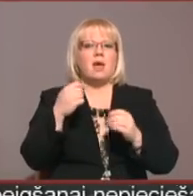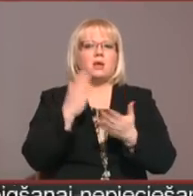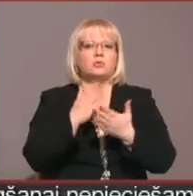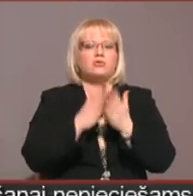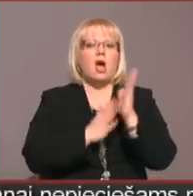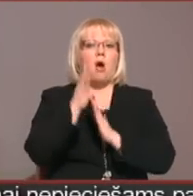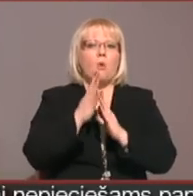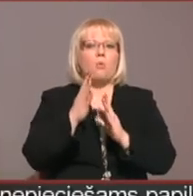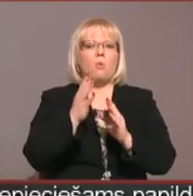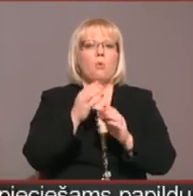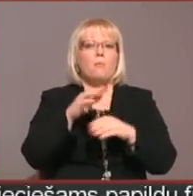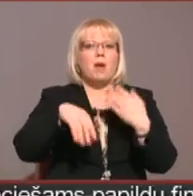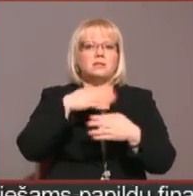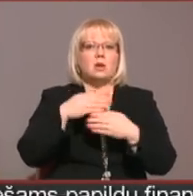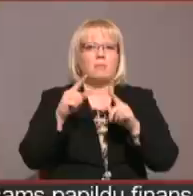iepakojumi un nodoti ekspertīzē.